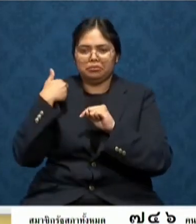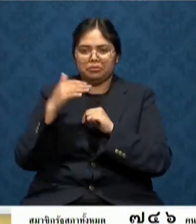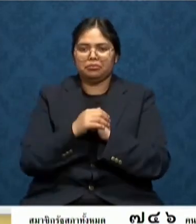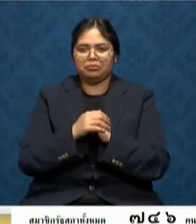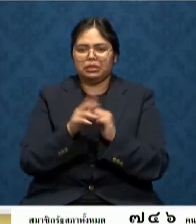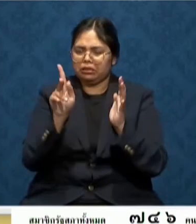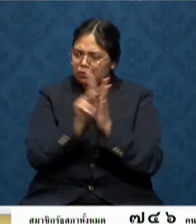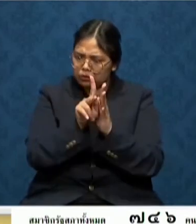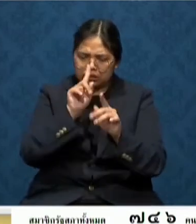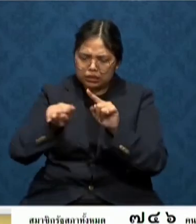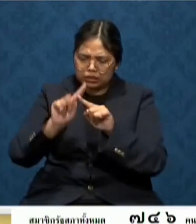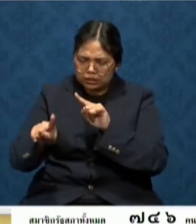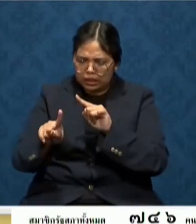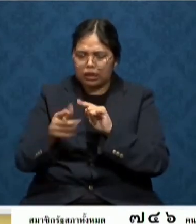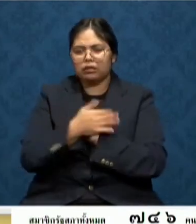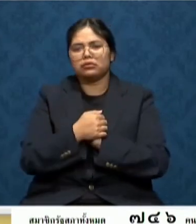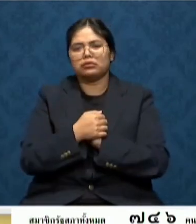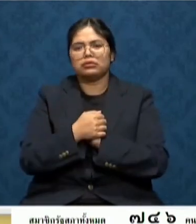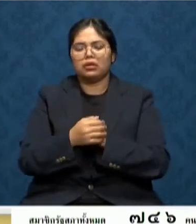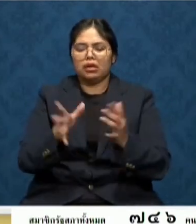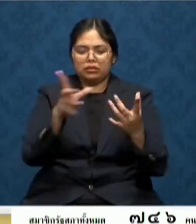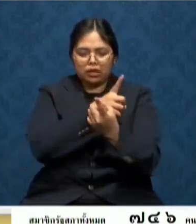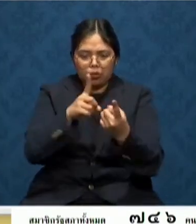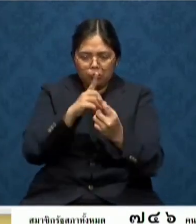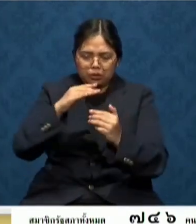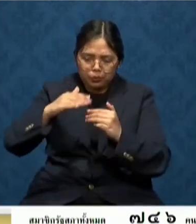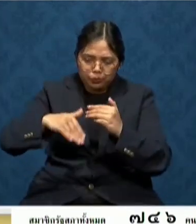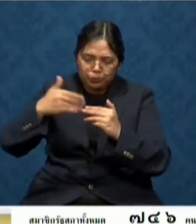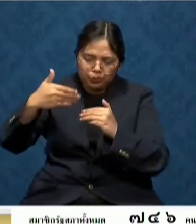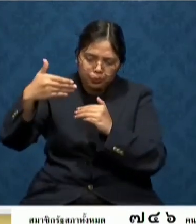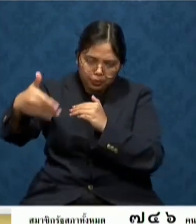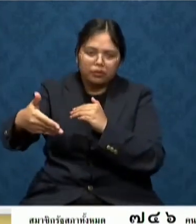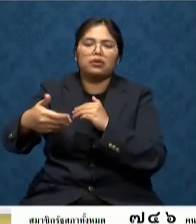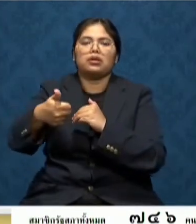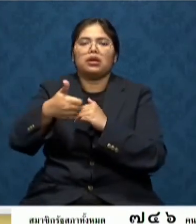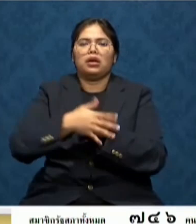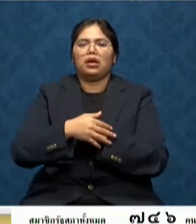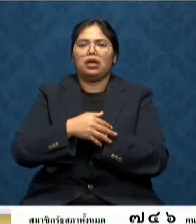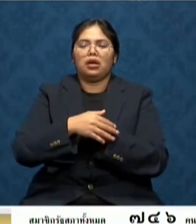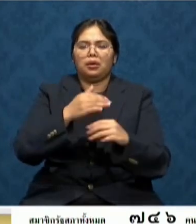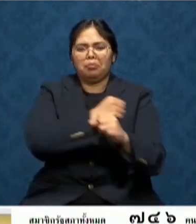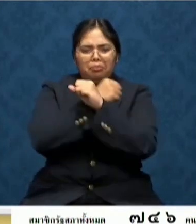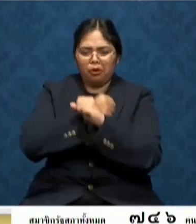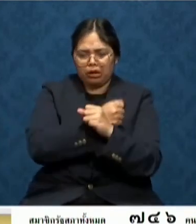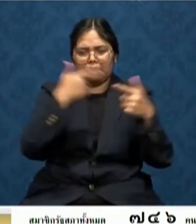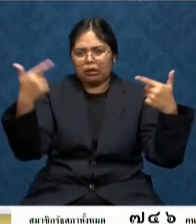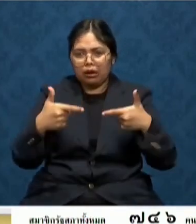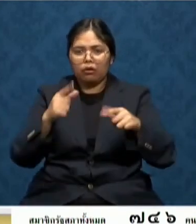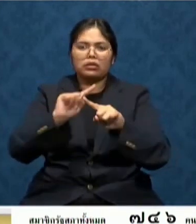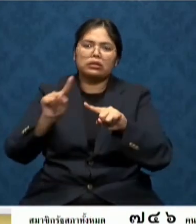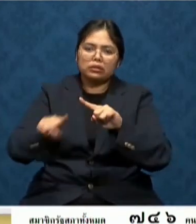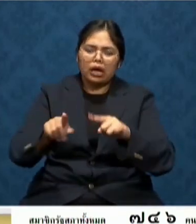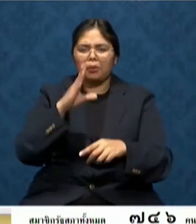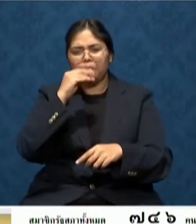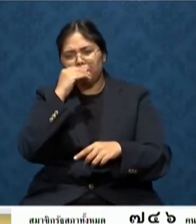ตามผลรบที่เราอยากออกมาใหเห็นสังคμที่เดนไปขางหนาได้ลดคามขัดแย้ง ลดการใช้วัฒ